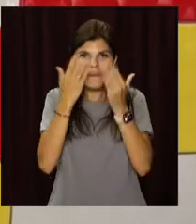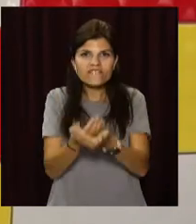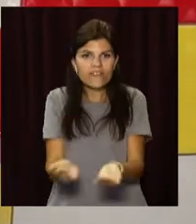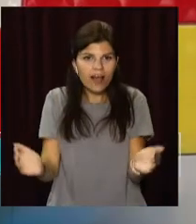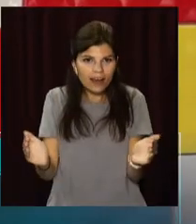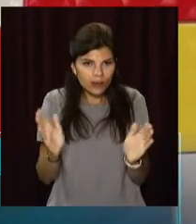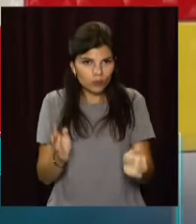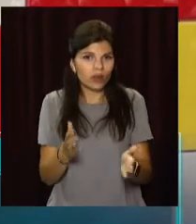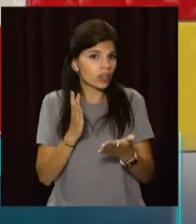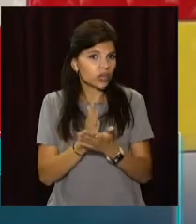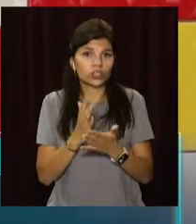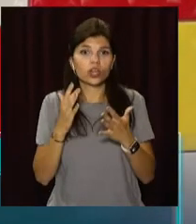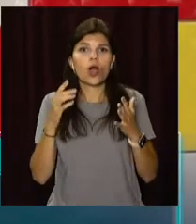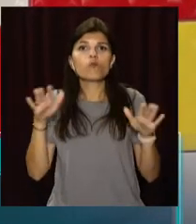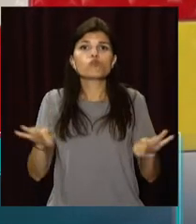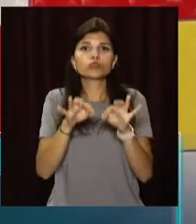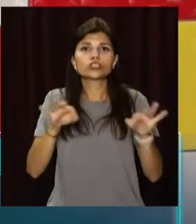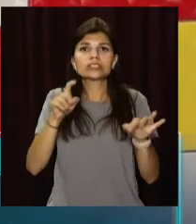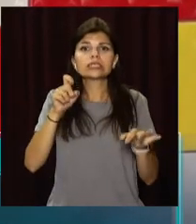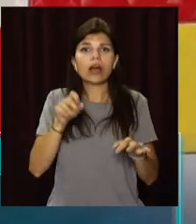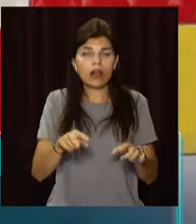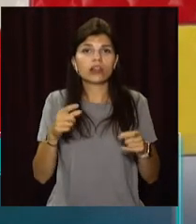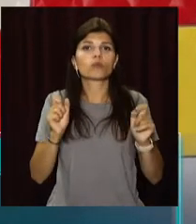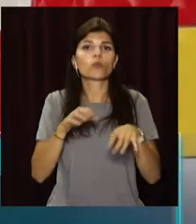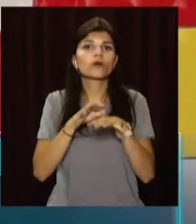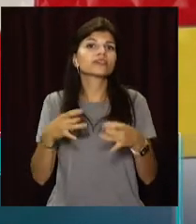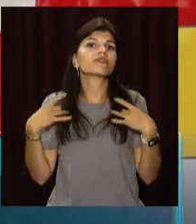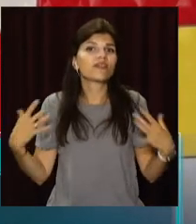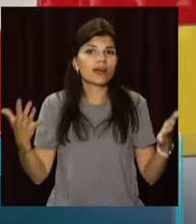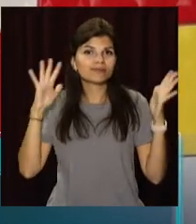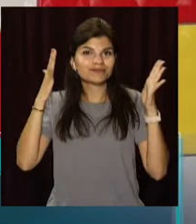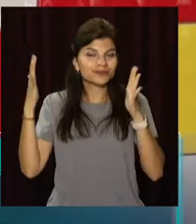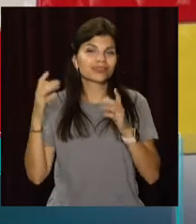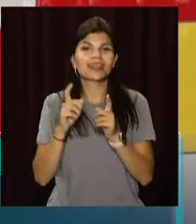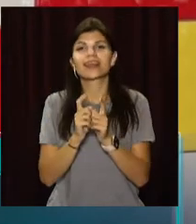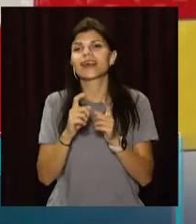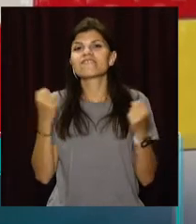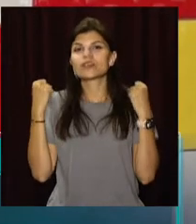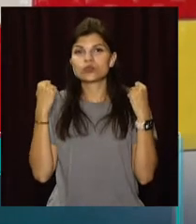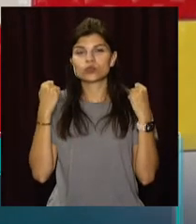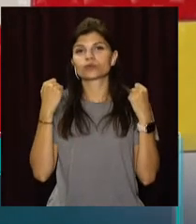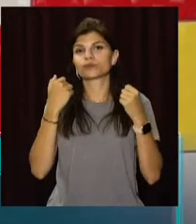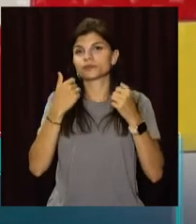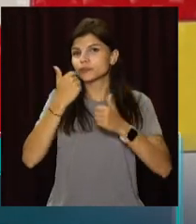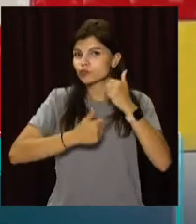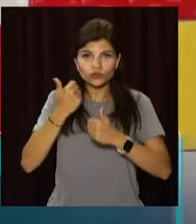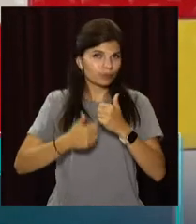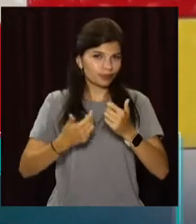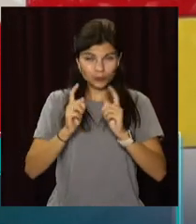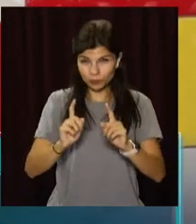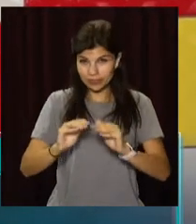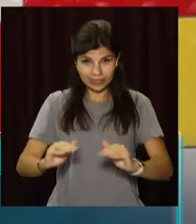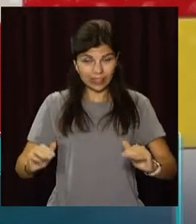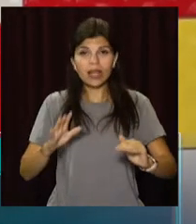Є величезний музичний зал, де можна буде проводити свята, фізкультурні заняття, спортивні розваги,